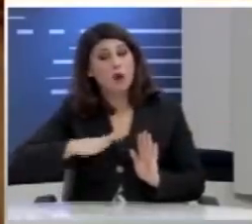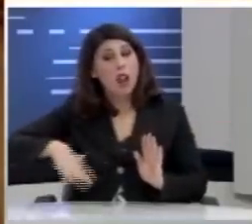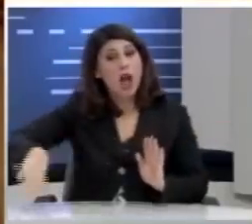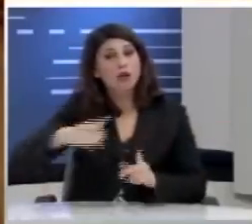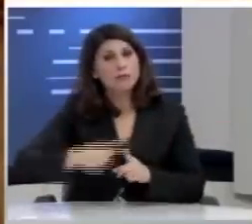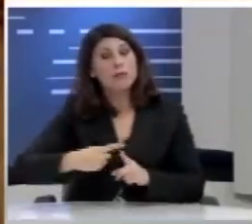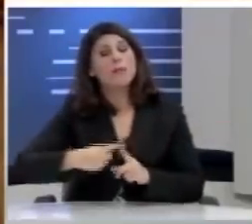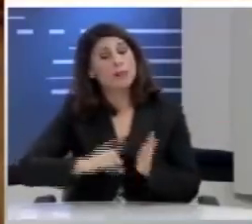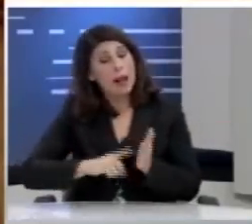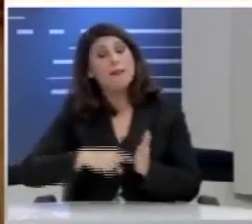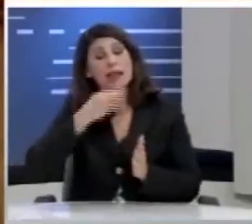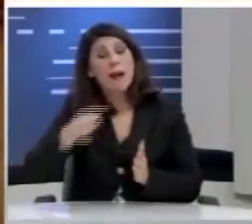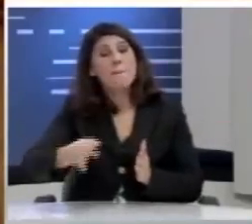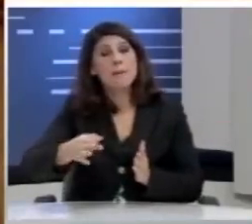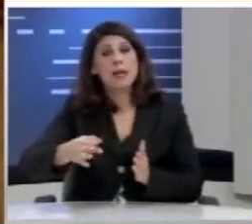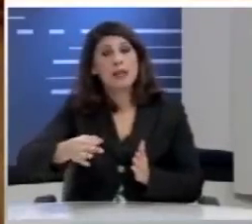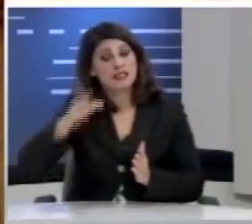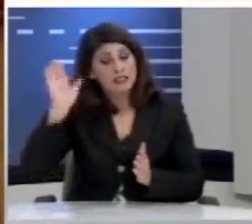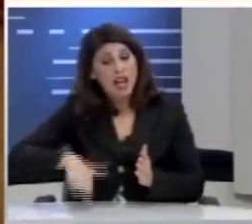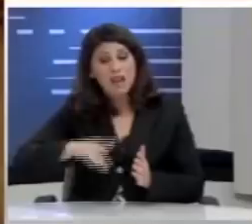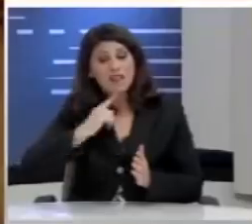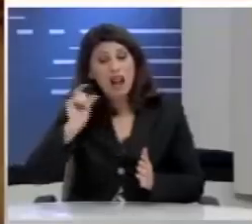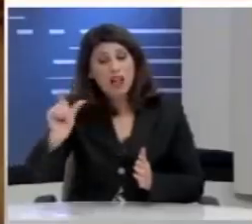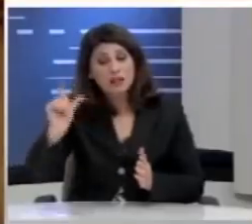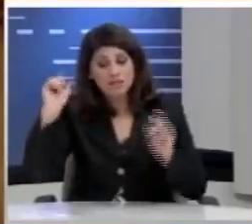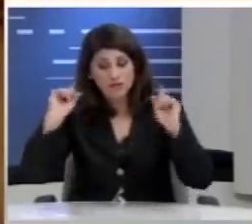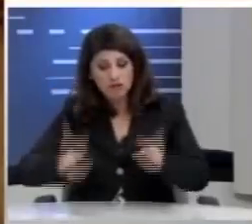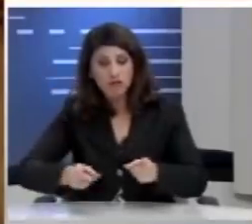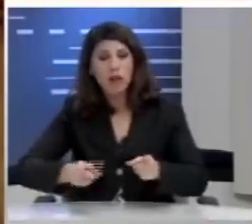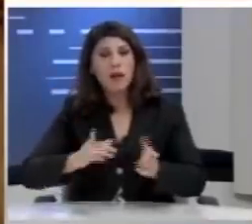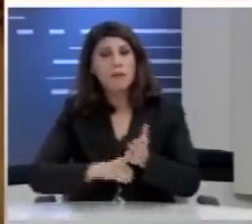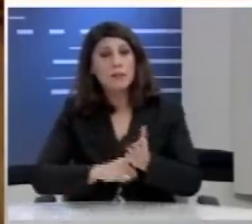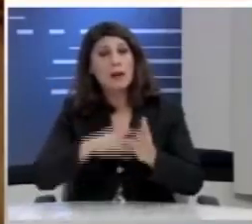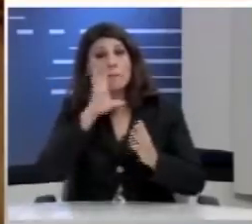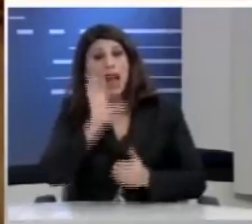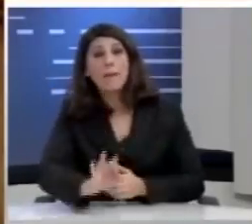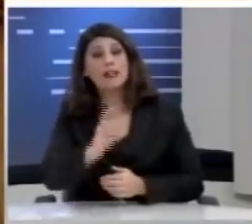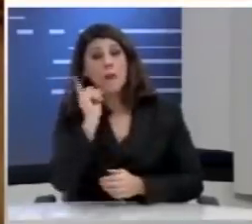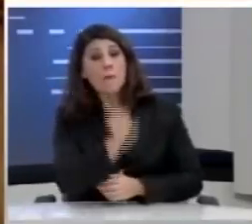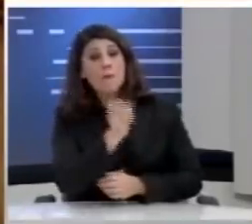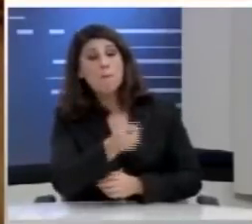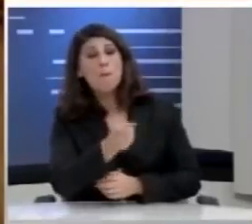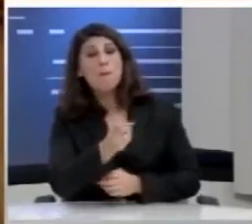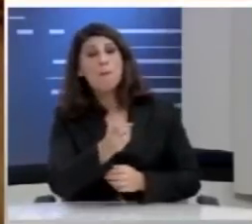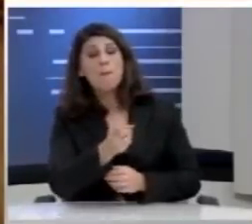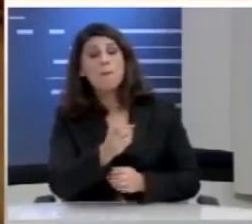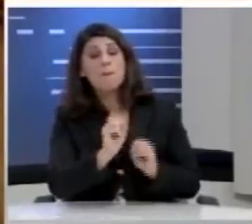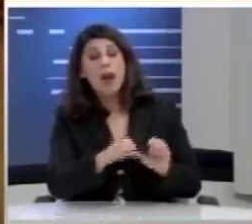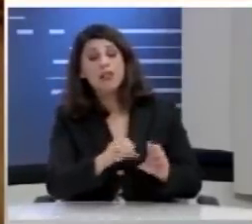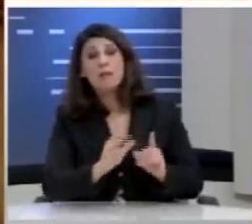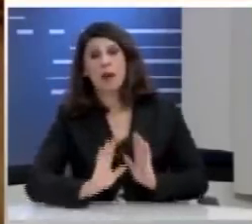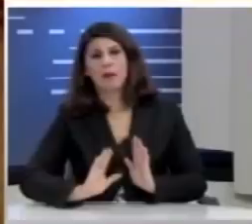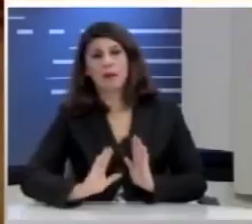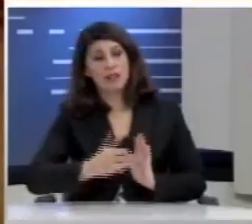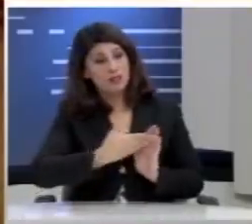του λέξη και να αποφασίσει να σας δώσει το πραγματικό μάθημα που σας αξίζει. Και σε εσάς και